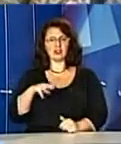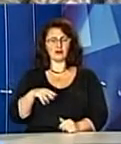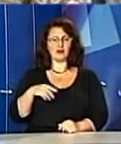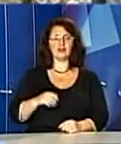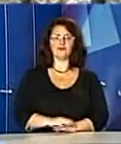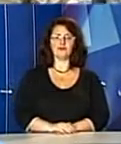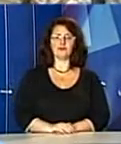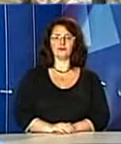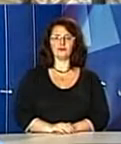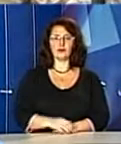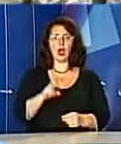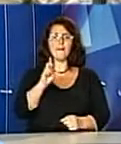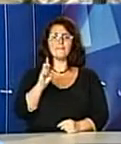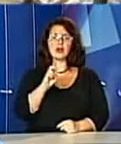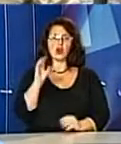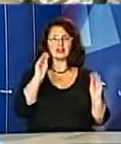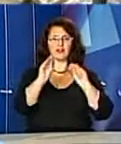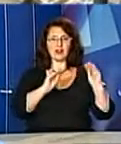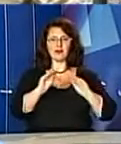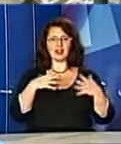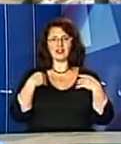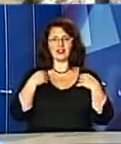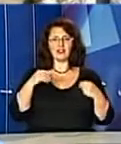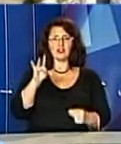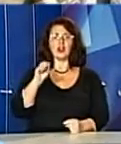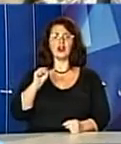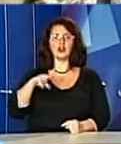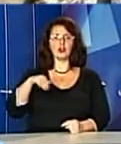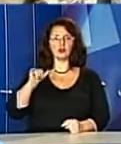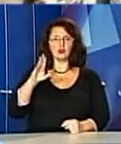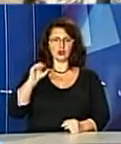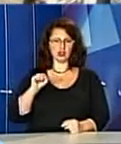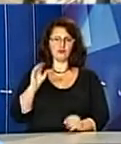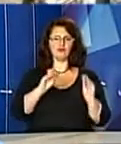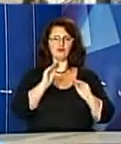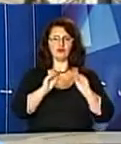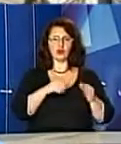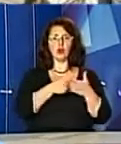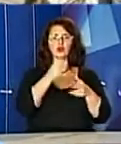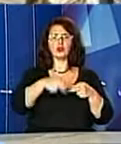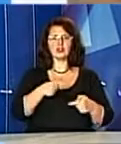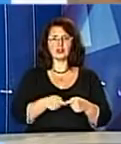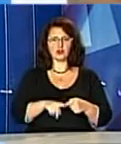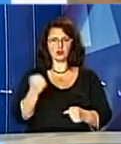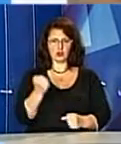Василь Одрихівський. Бронзовий макет львівської ратуші встановлять вже до кінця цього тижня.